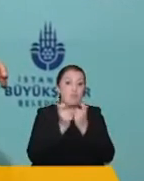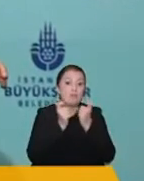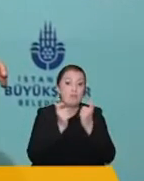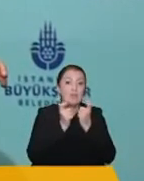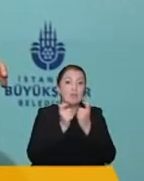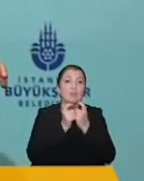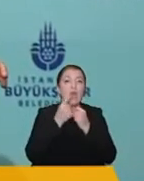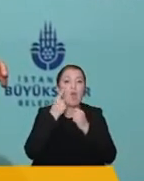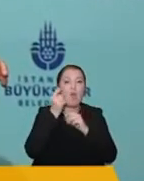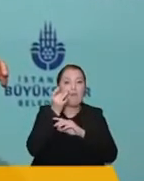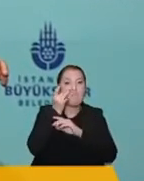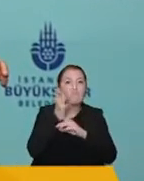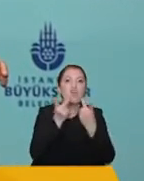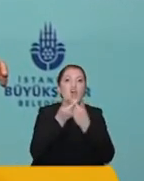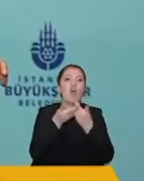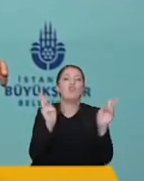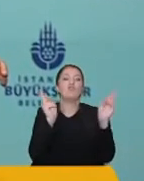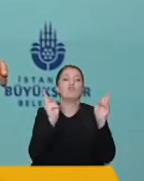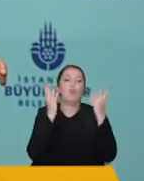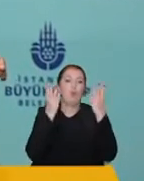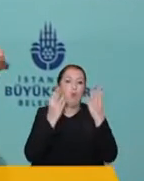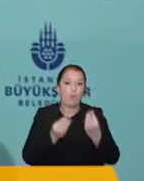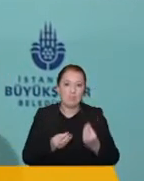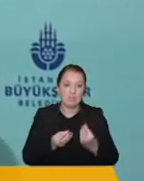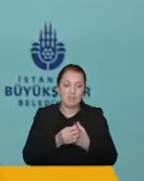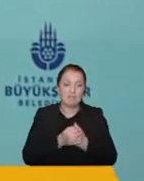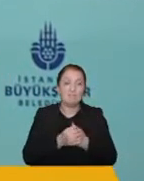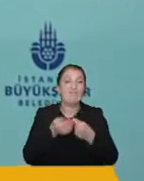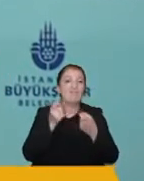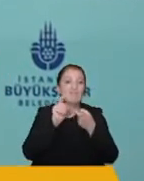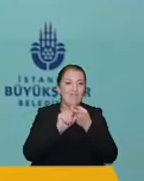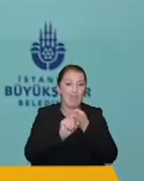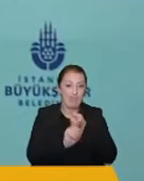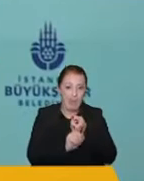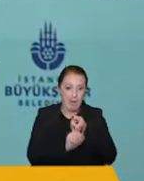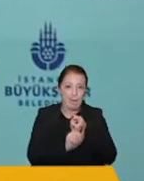alabildiğine şeffaflaştırılması ve de